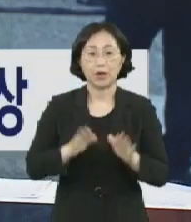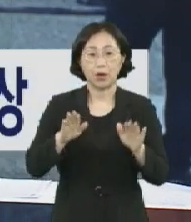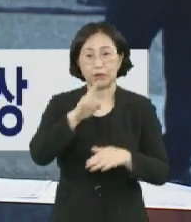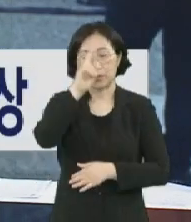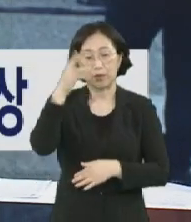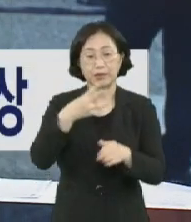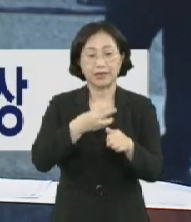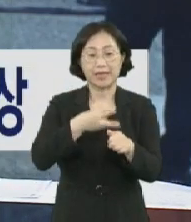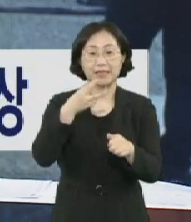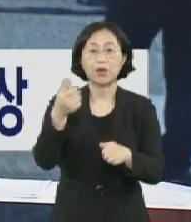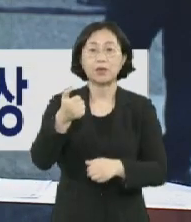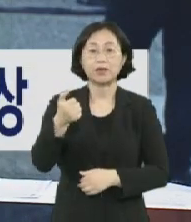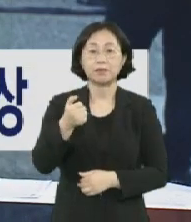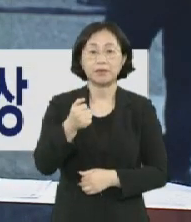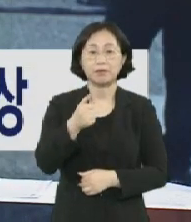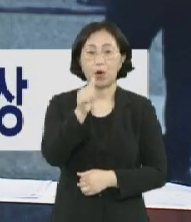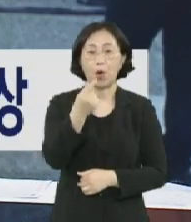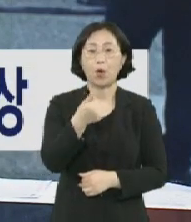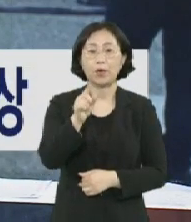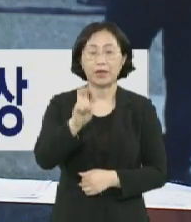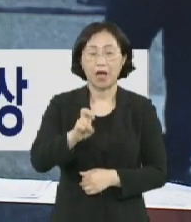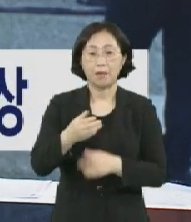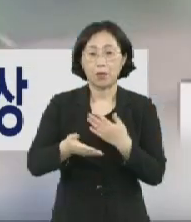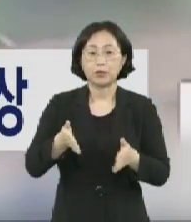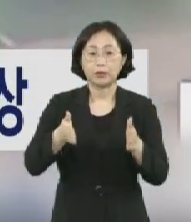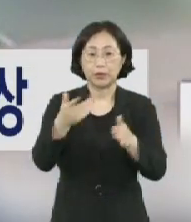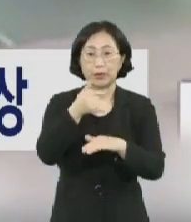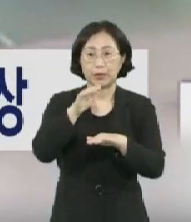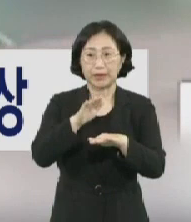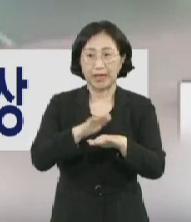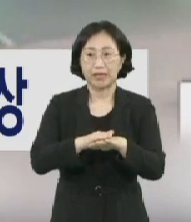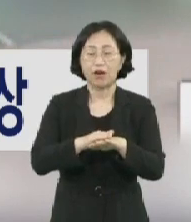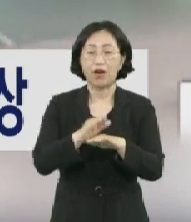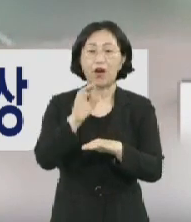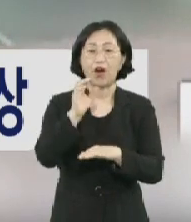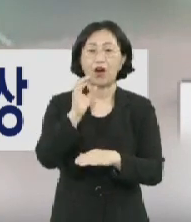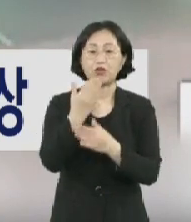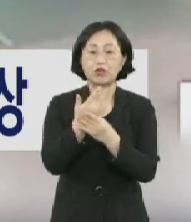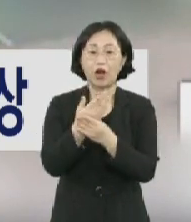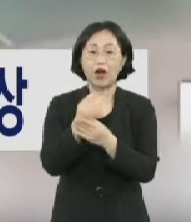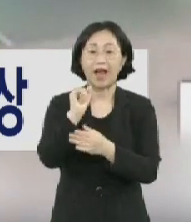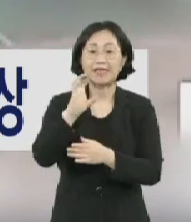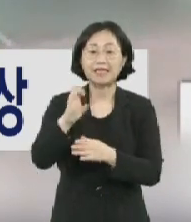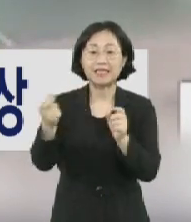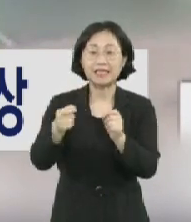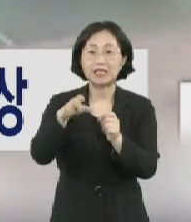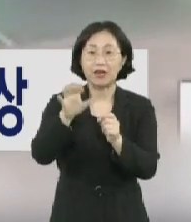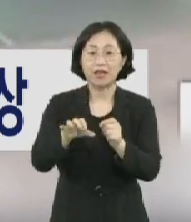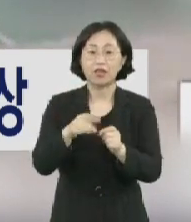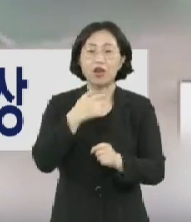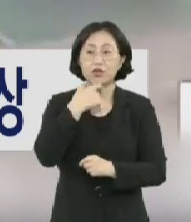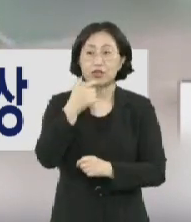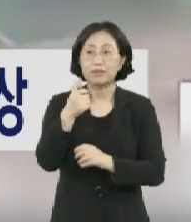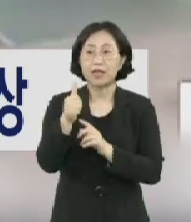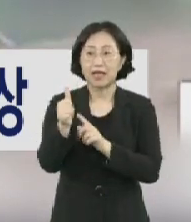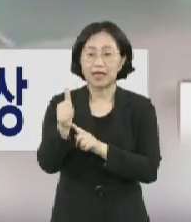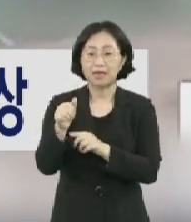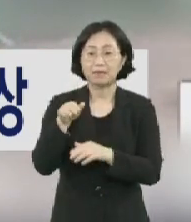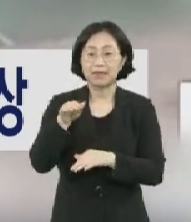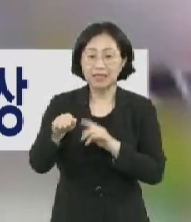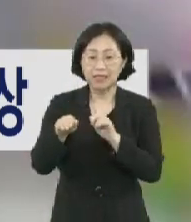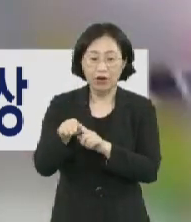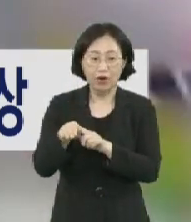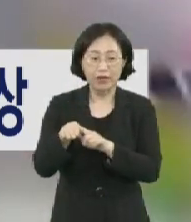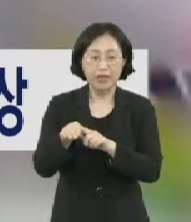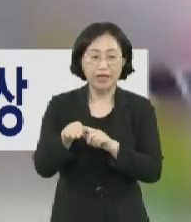오늘 오후 3시 50분쯤 호남고속도로 대전 방향 대전 유성 나들목 인근에서 60대 a 씨가 몰던 승용차가